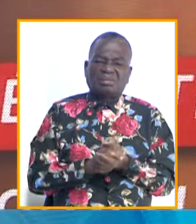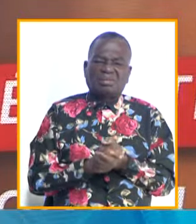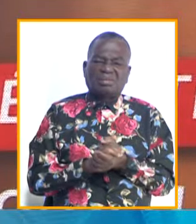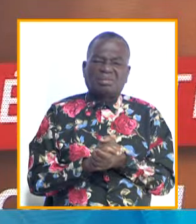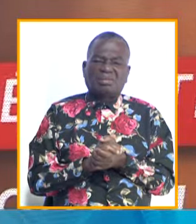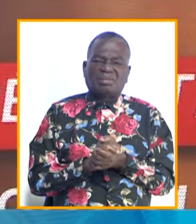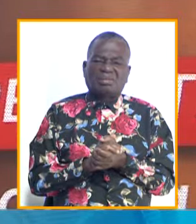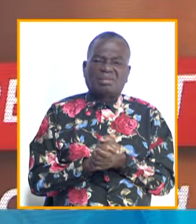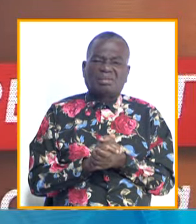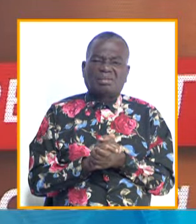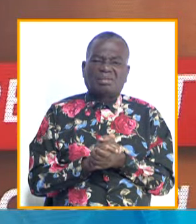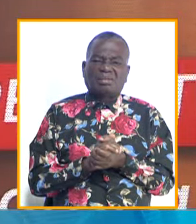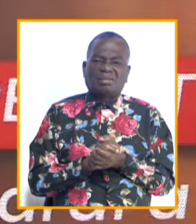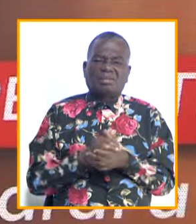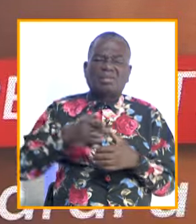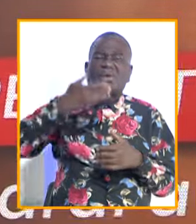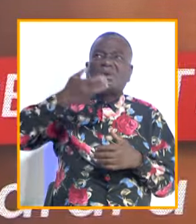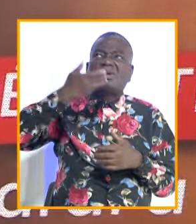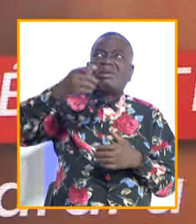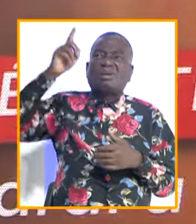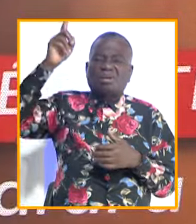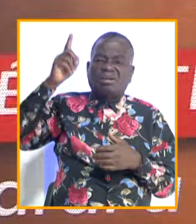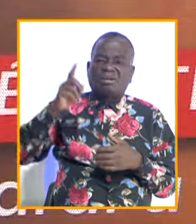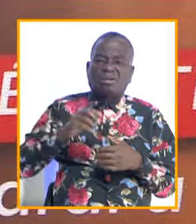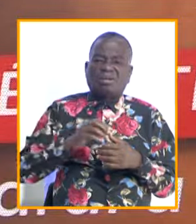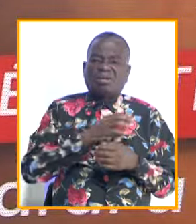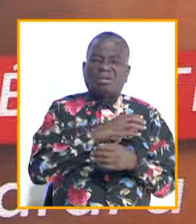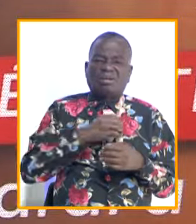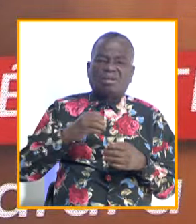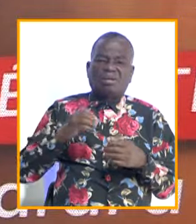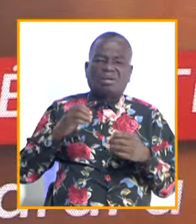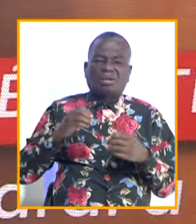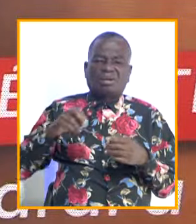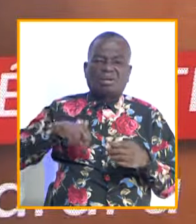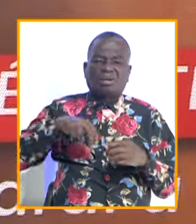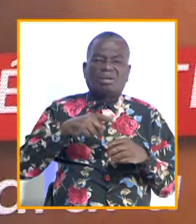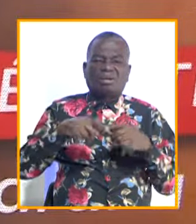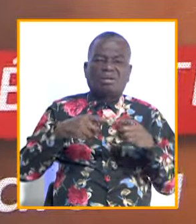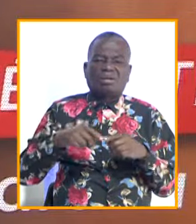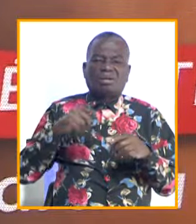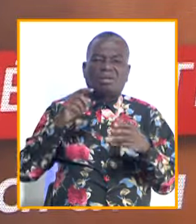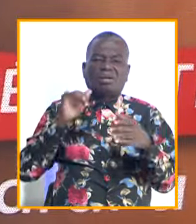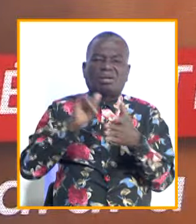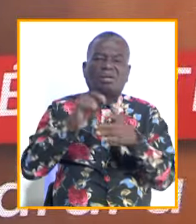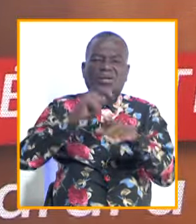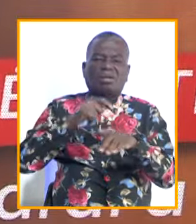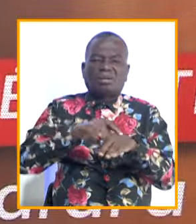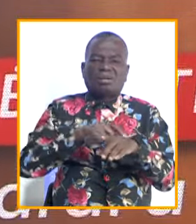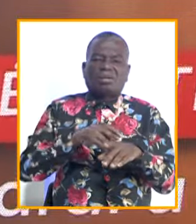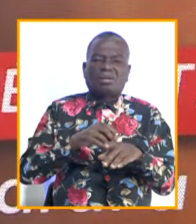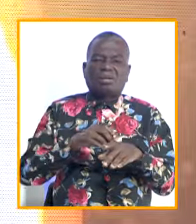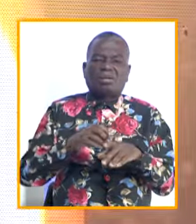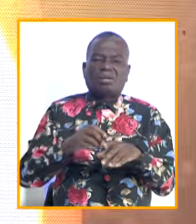j'ai vu l'évolution de mon église. Et franchement, c'est avec une grande joie que nous passons ce moment. C'est vraiment quelque chose